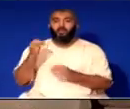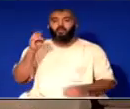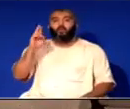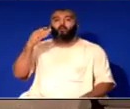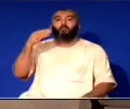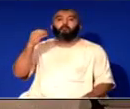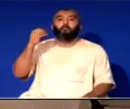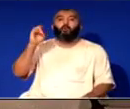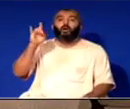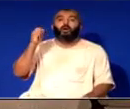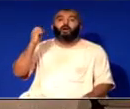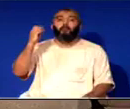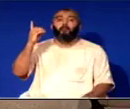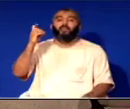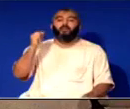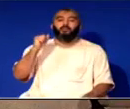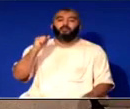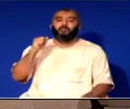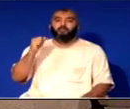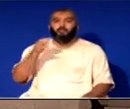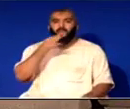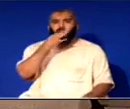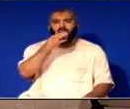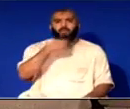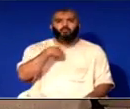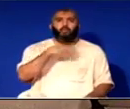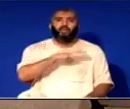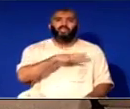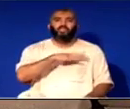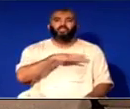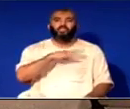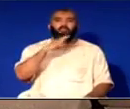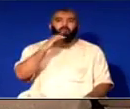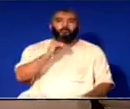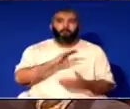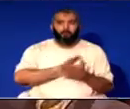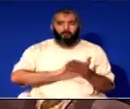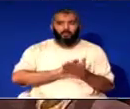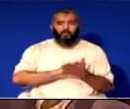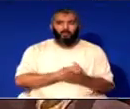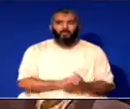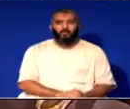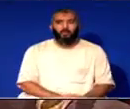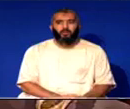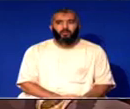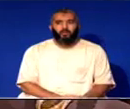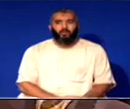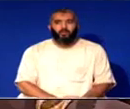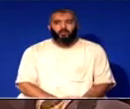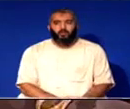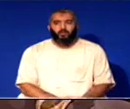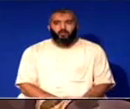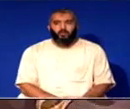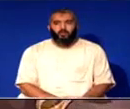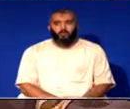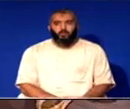بان لديها صور نتاع الاشخاص في البيت. قبل هي تقول تقول تقول وهي ولا غير